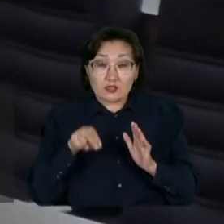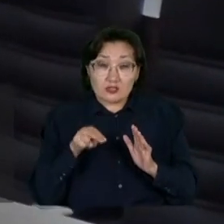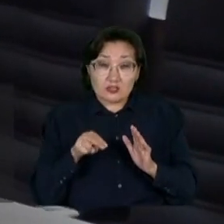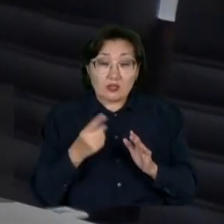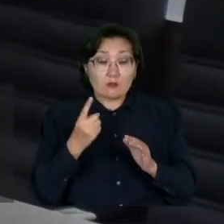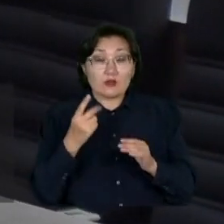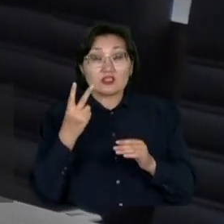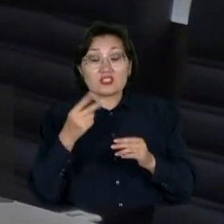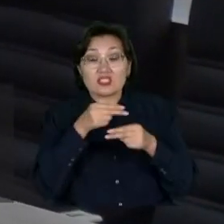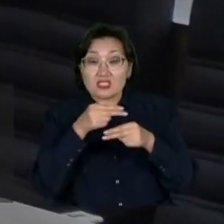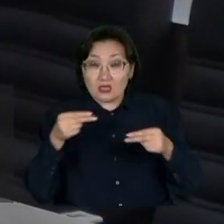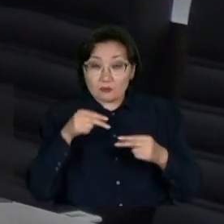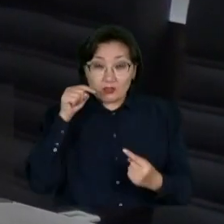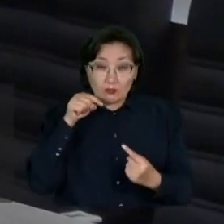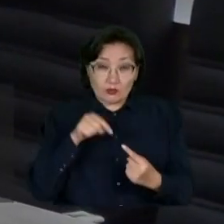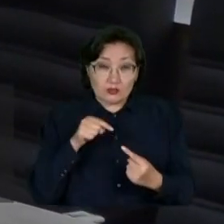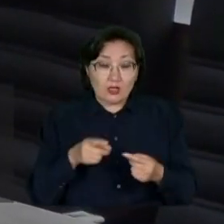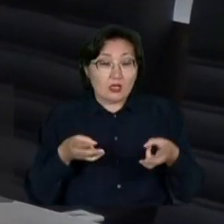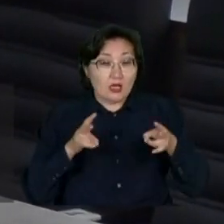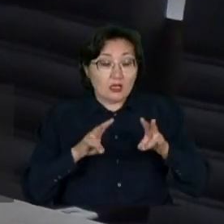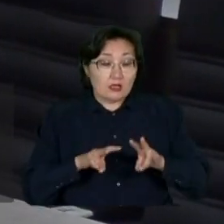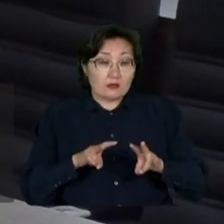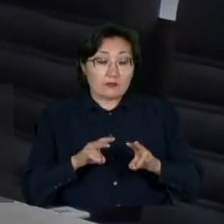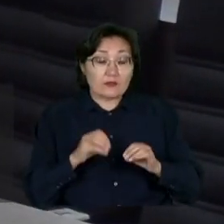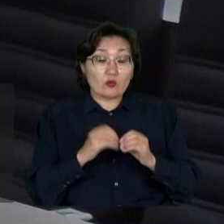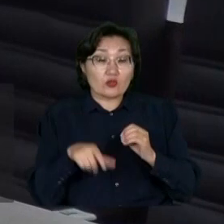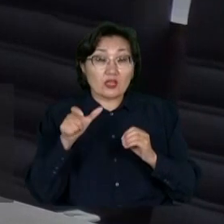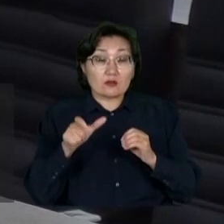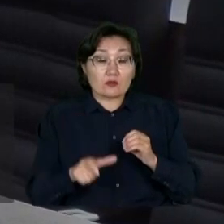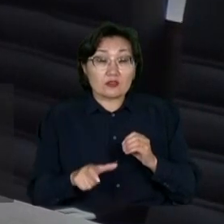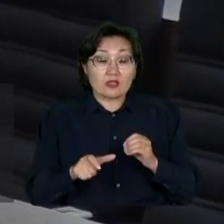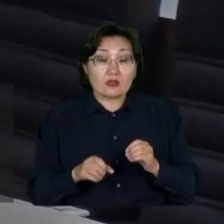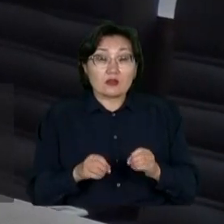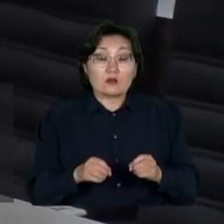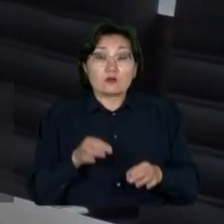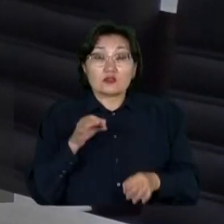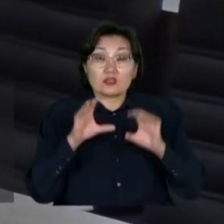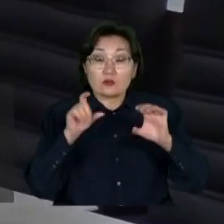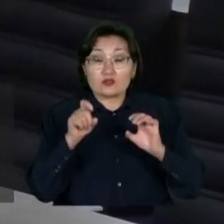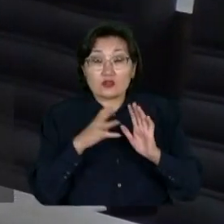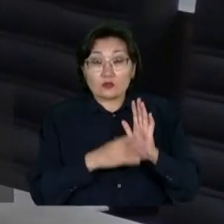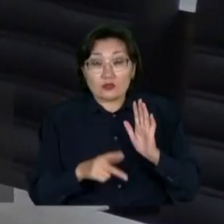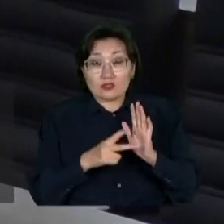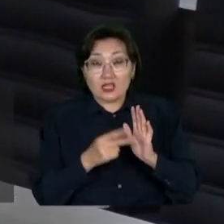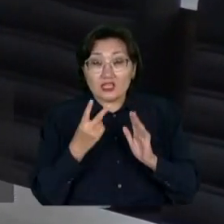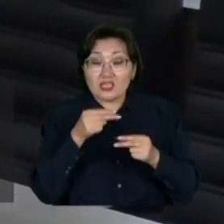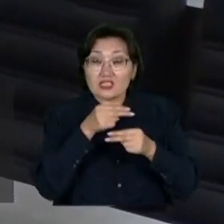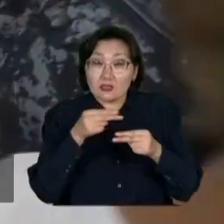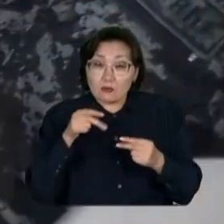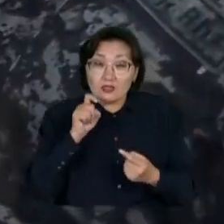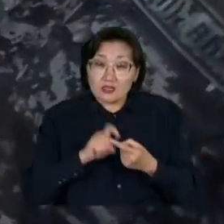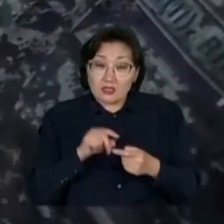баптың 1-2 тармақтары бойынша. Қалған 10 адамы, яғни қылмыстық кодекстің 189-ші бабының 2-ші тармағы бойынша кінәлі деп